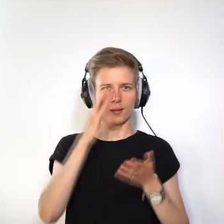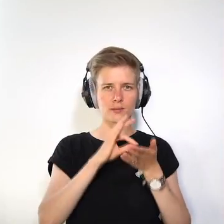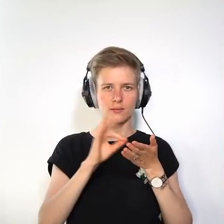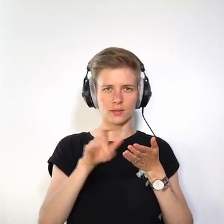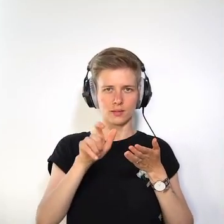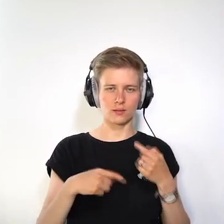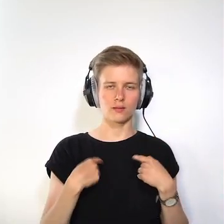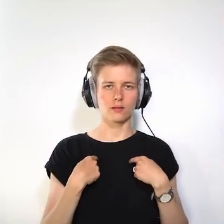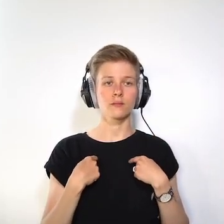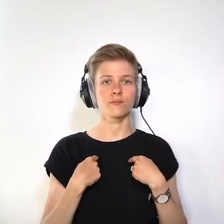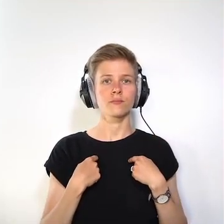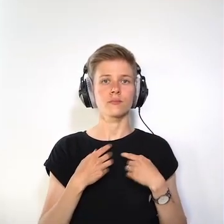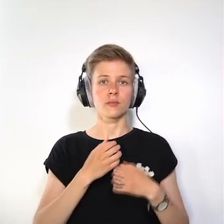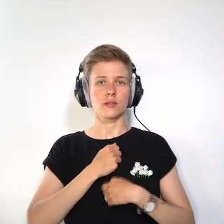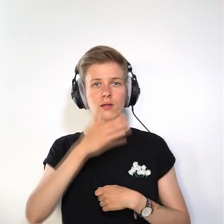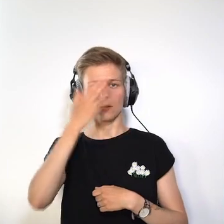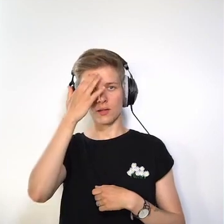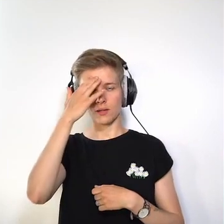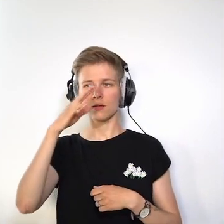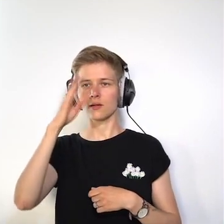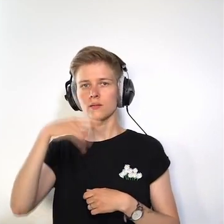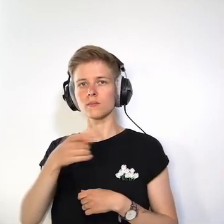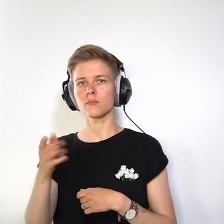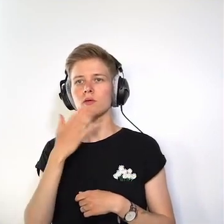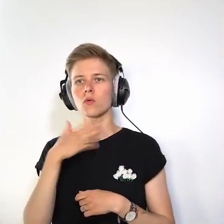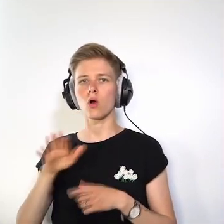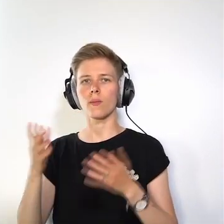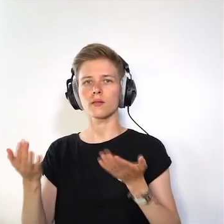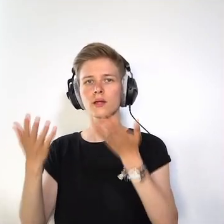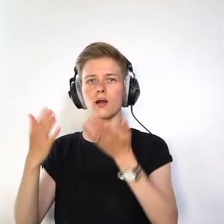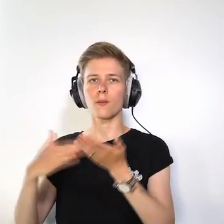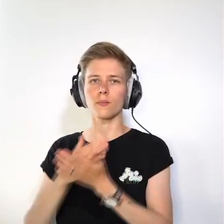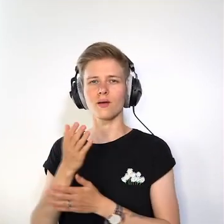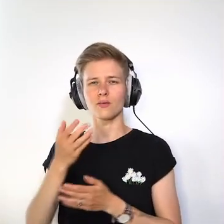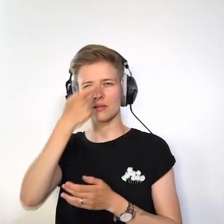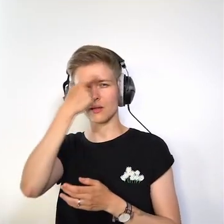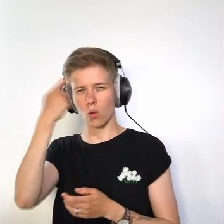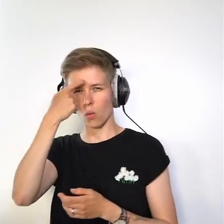niistä henkilöistä, jotka olivat traumatisoituneet omassa terapiassaan.